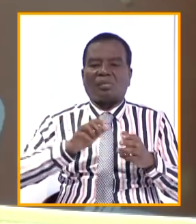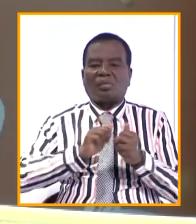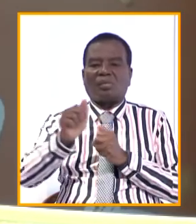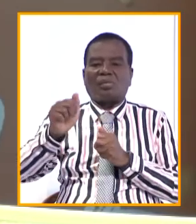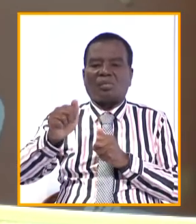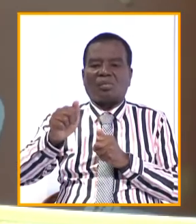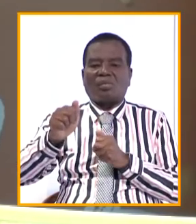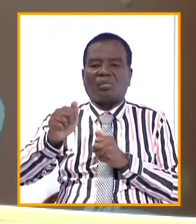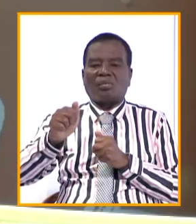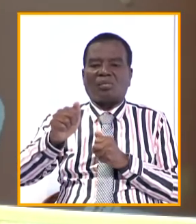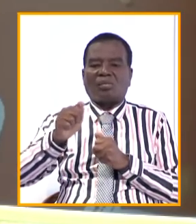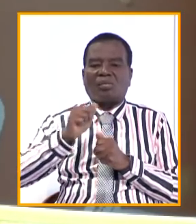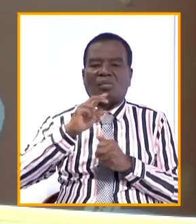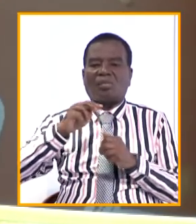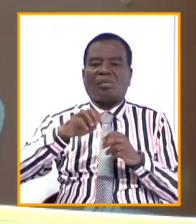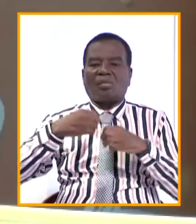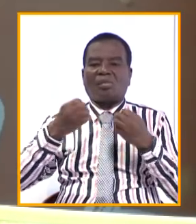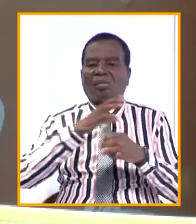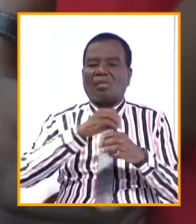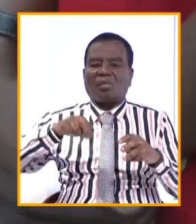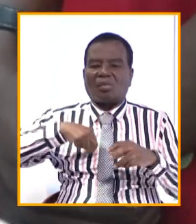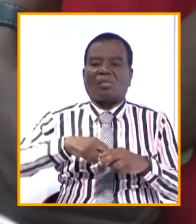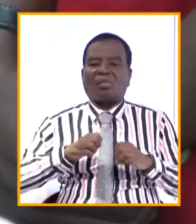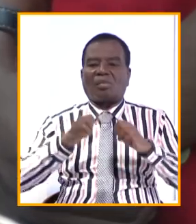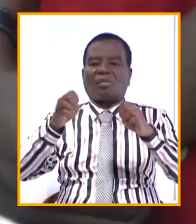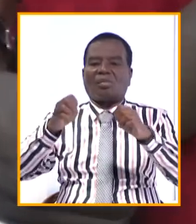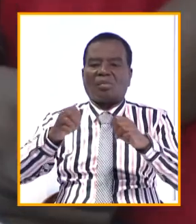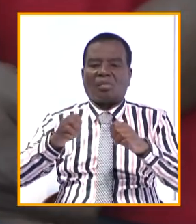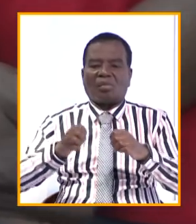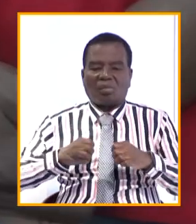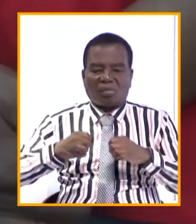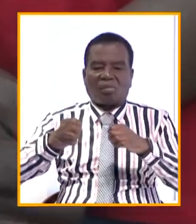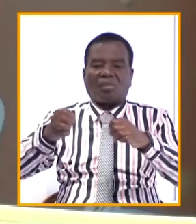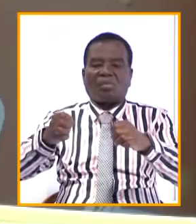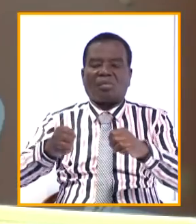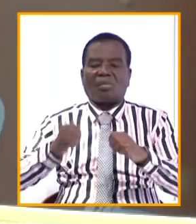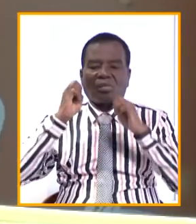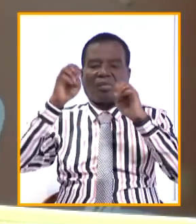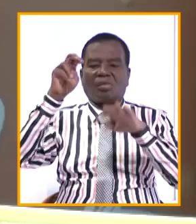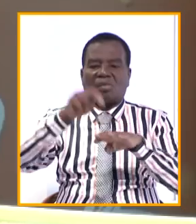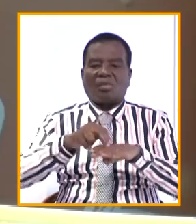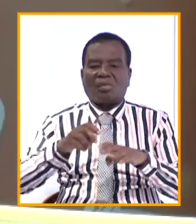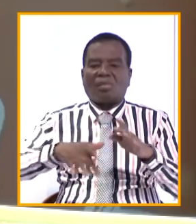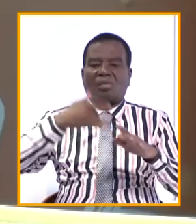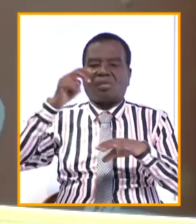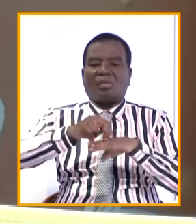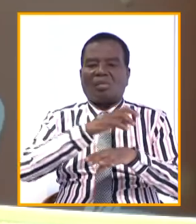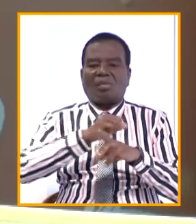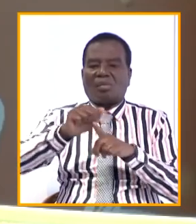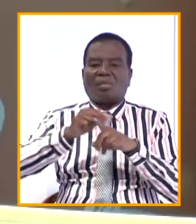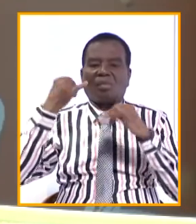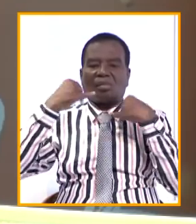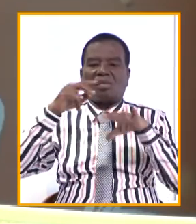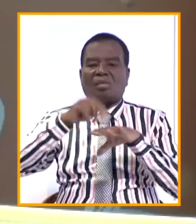de divertissement tout azimut, nous essayons de poursuivre l'éducation, la sensibilisation et